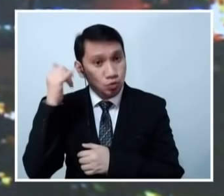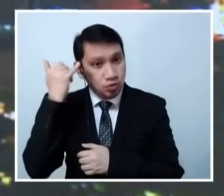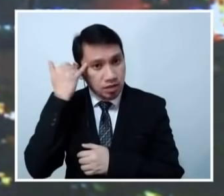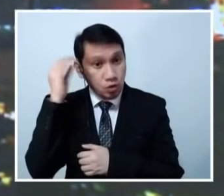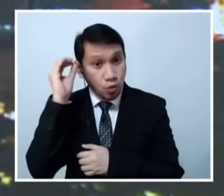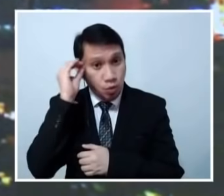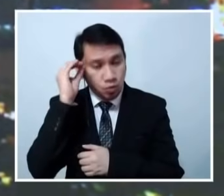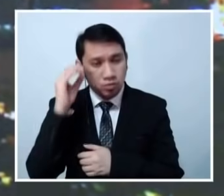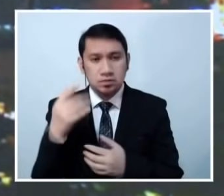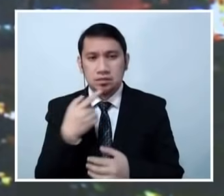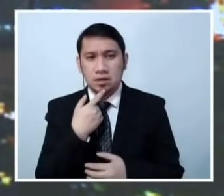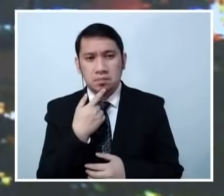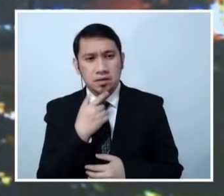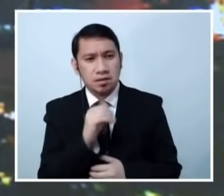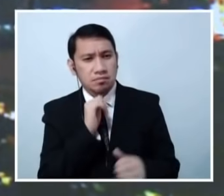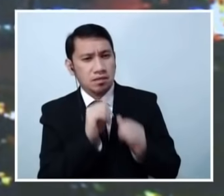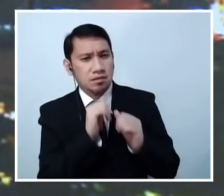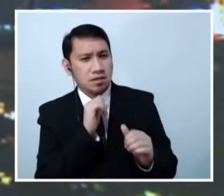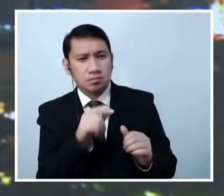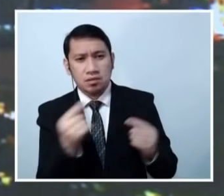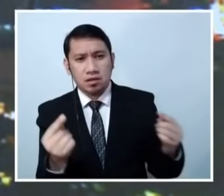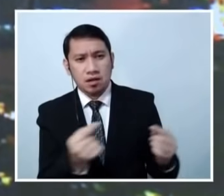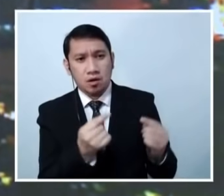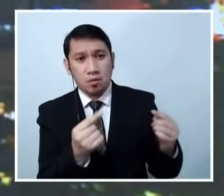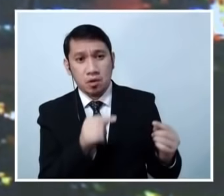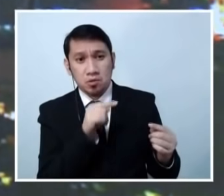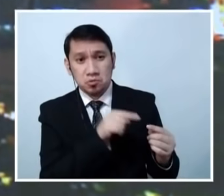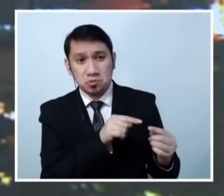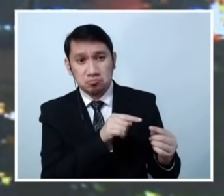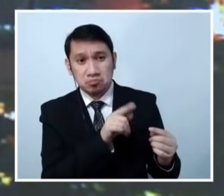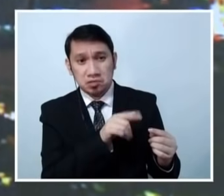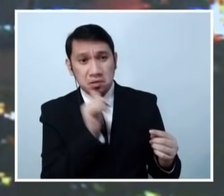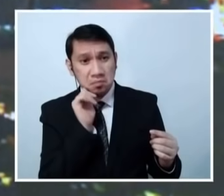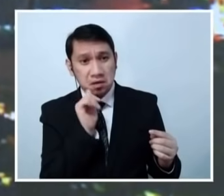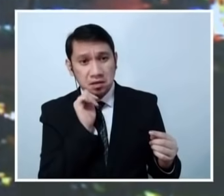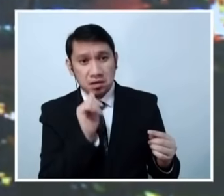na nagkaroon sila ng away ng dalaga at